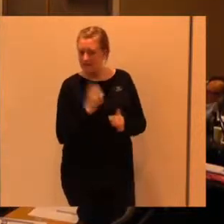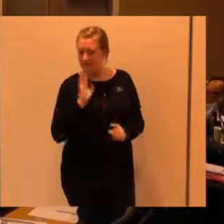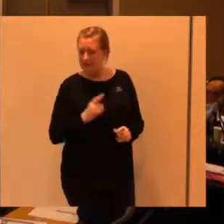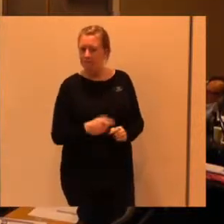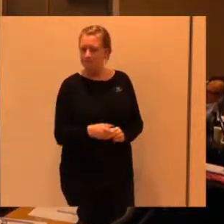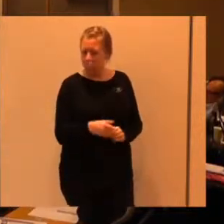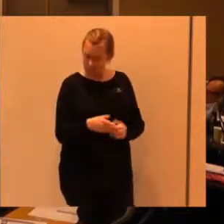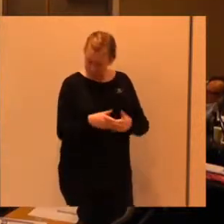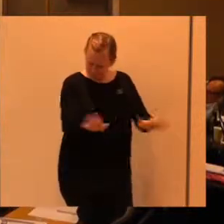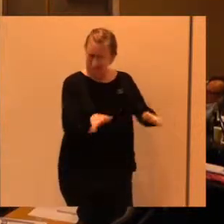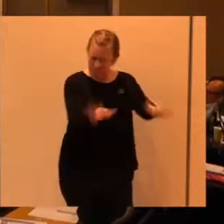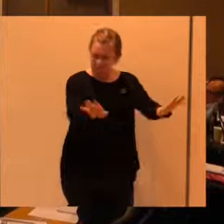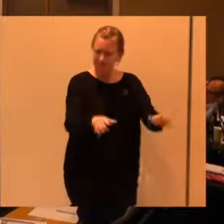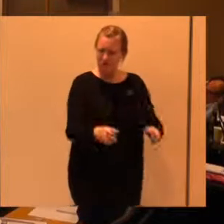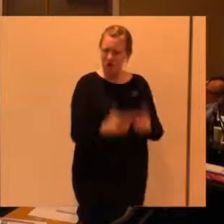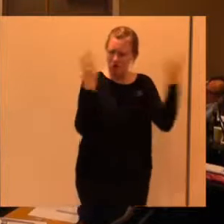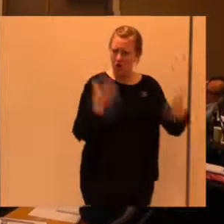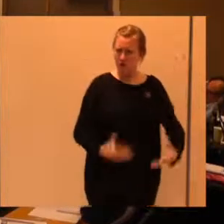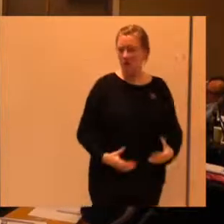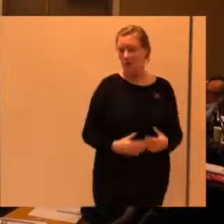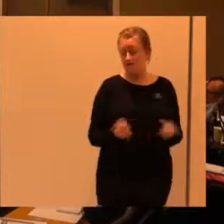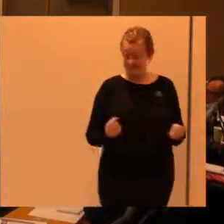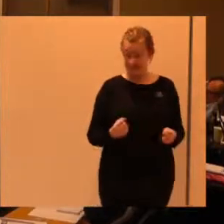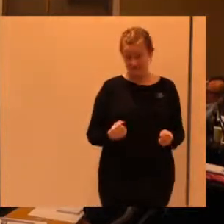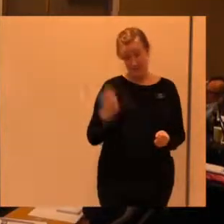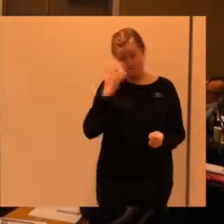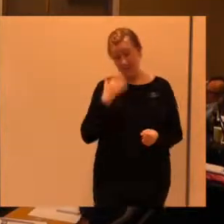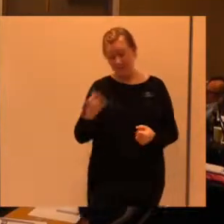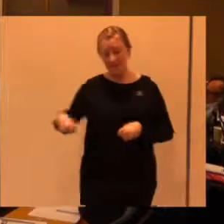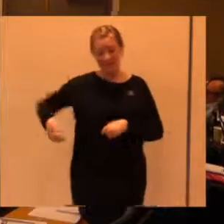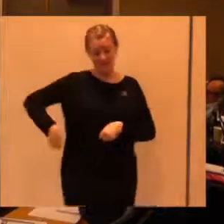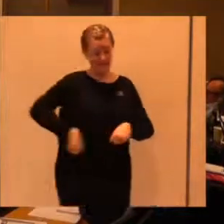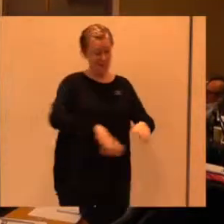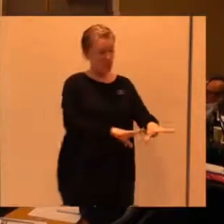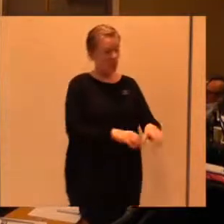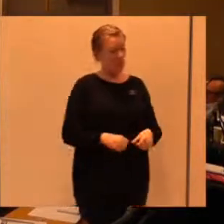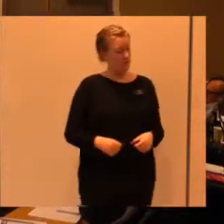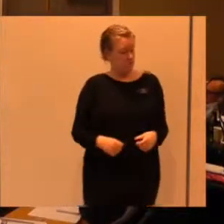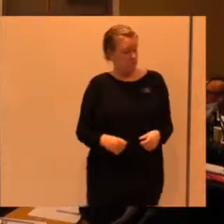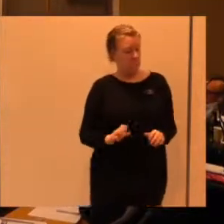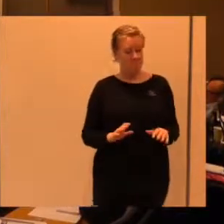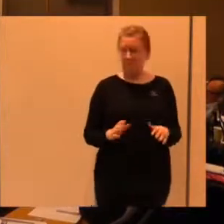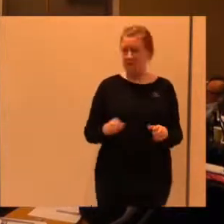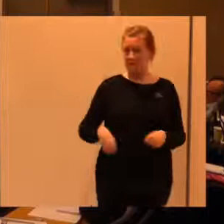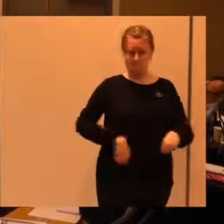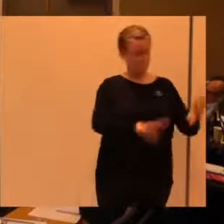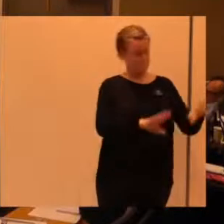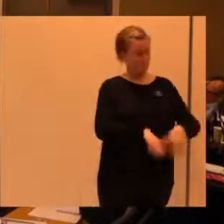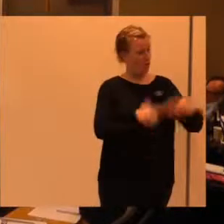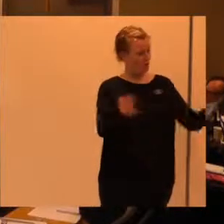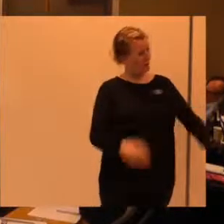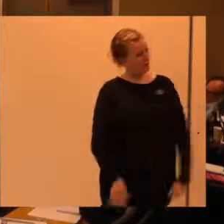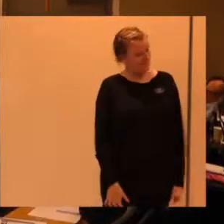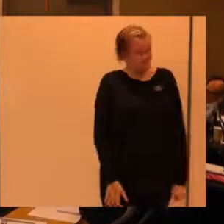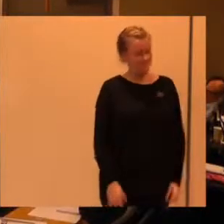vi har ju just nu ett ganska stort problem att leverantörerna kan leverera otillgängliga saker utan att, om ni nu hör